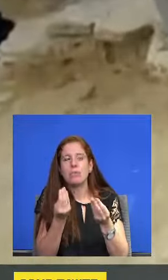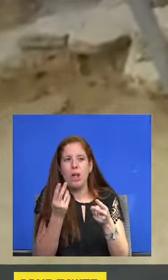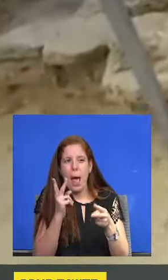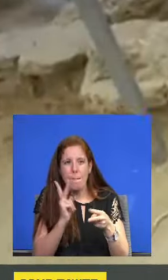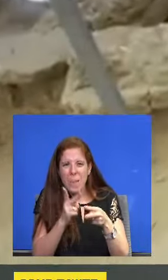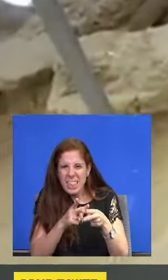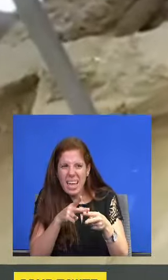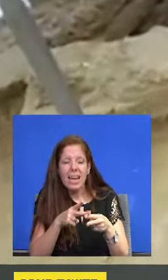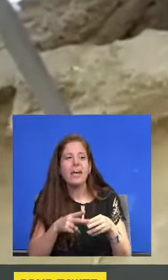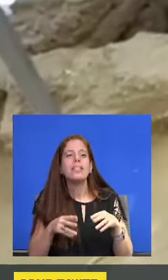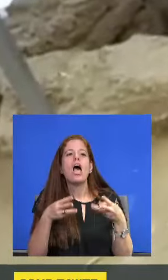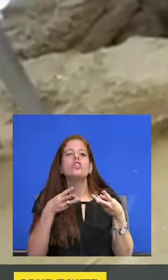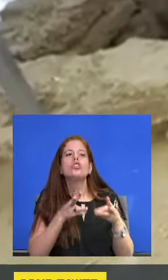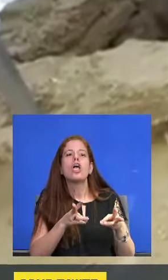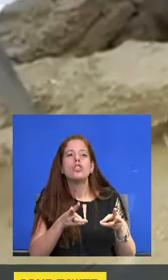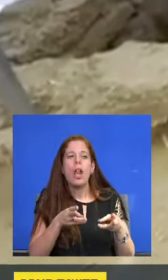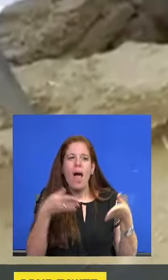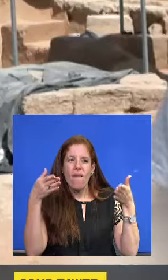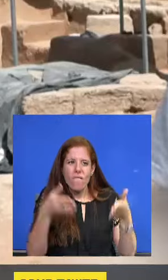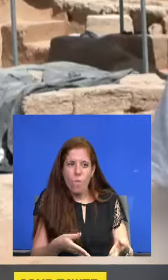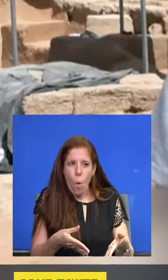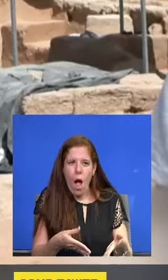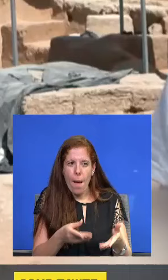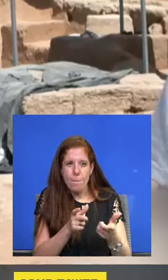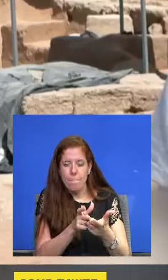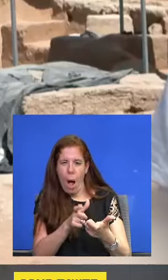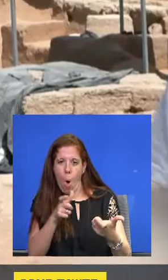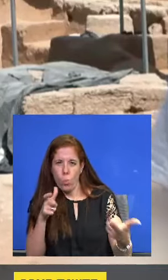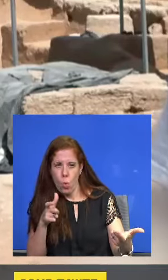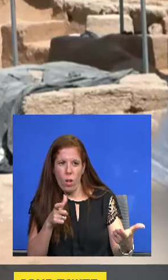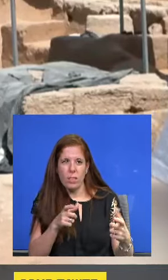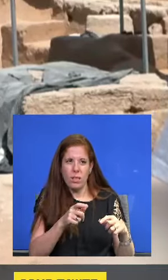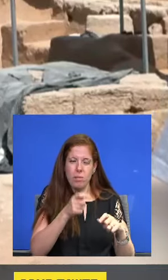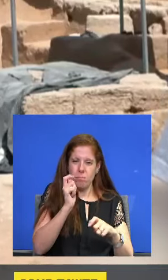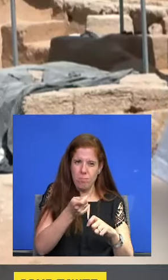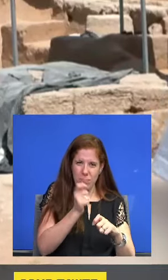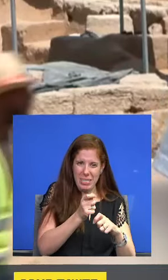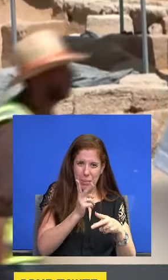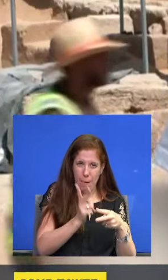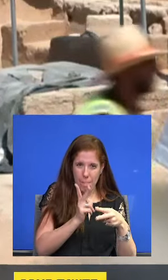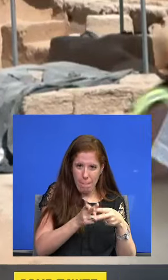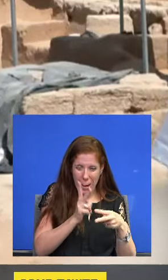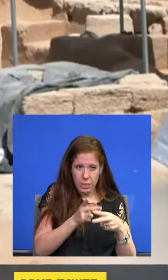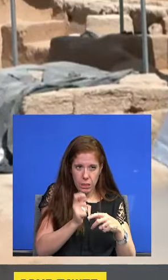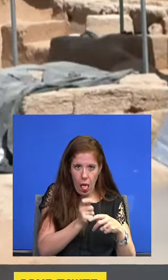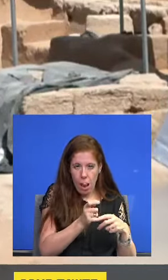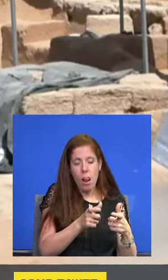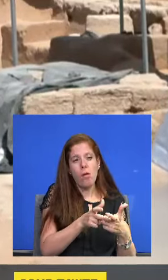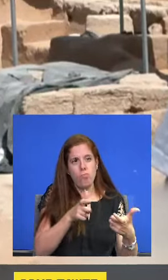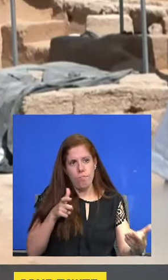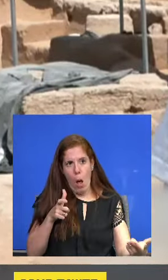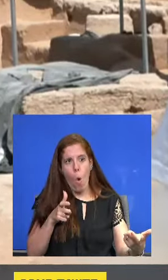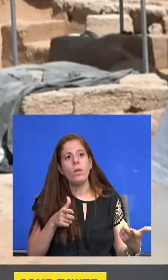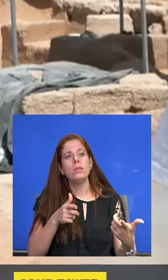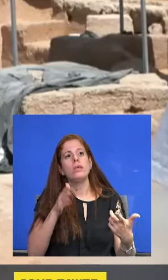طريقه الدفن واللي هي عن طريقه النعش اللي هو مسامير الحديد، وطبعا